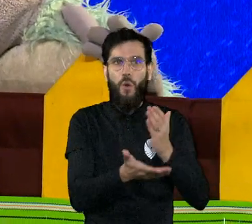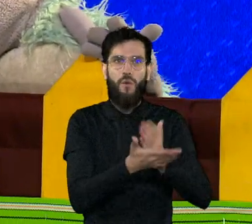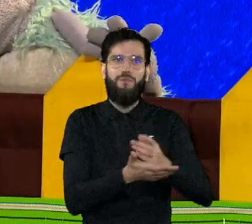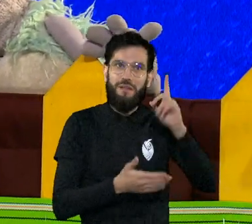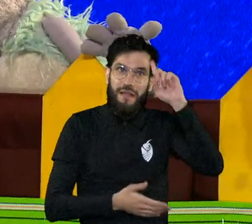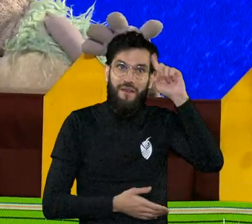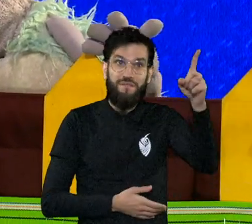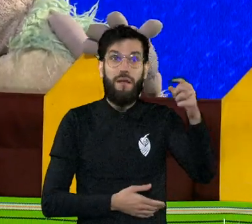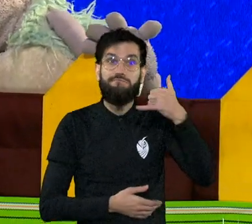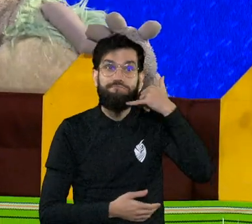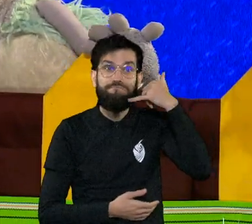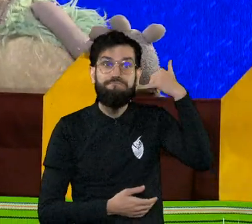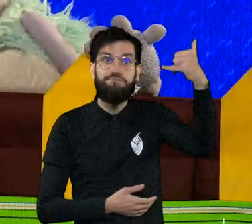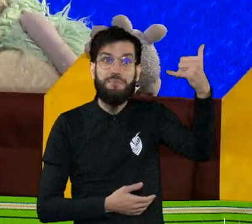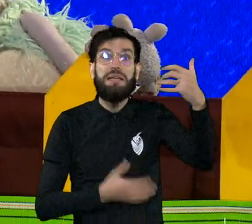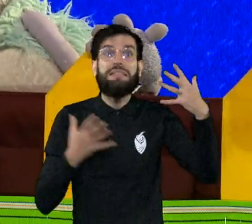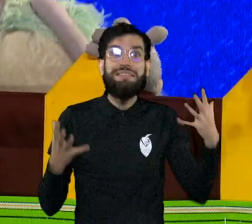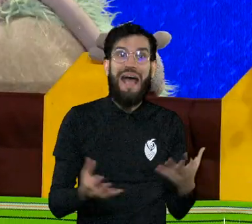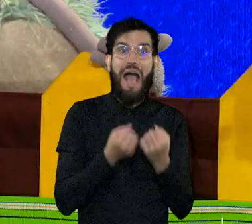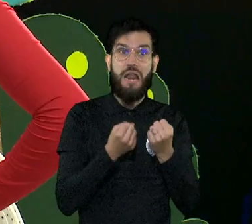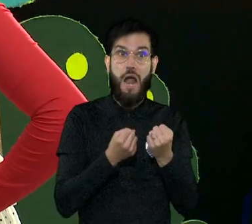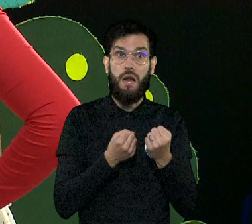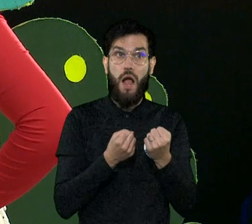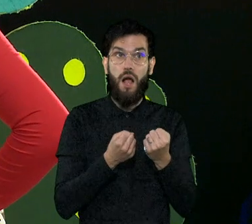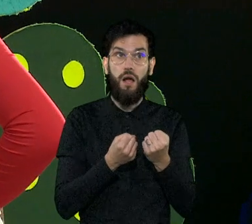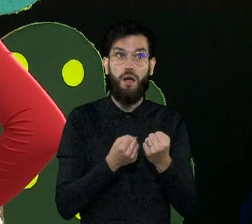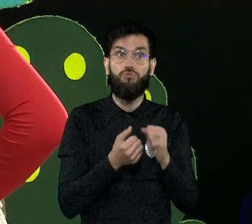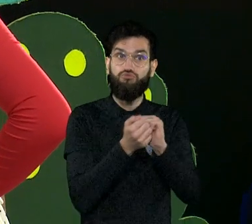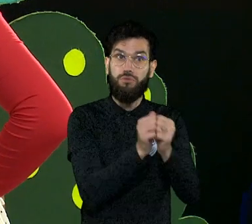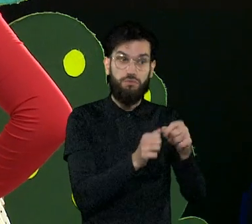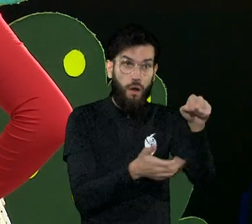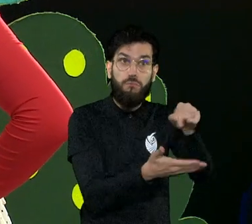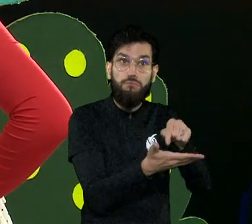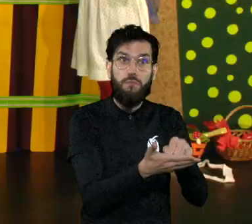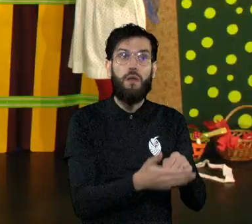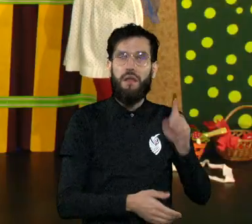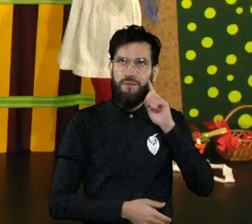číslo na záchranárov, keď bude treba. To je dôležité. Áno, a je to